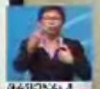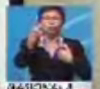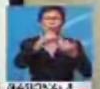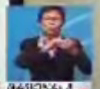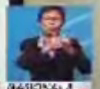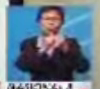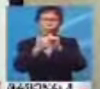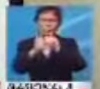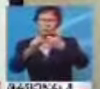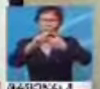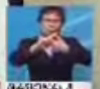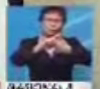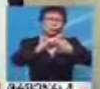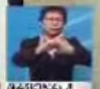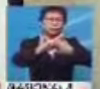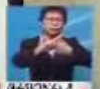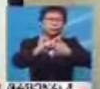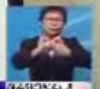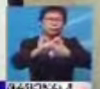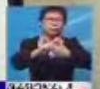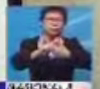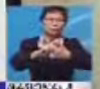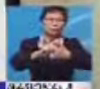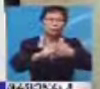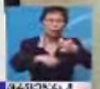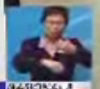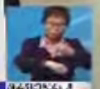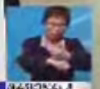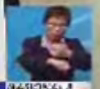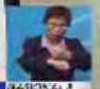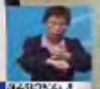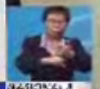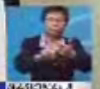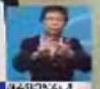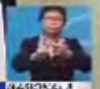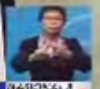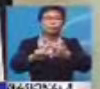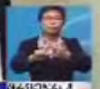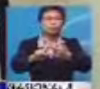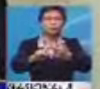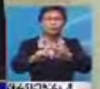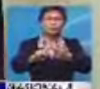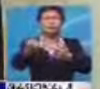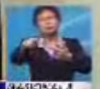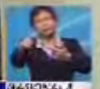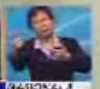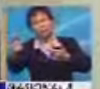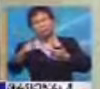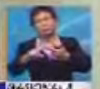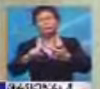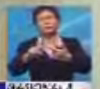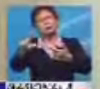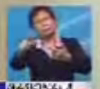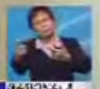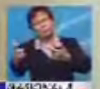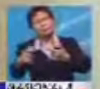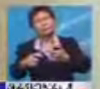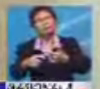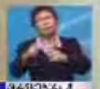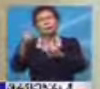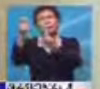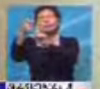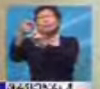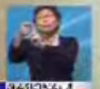sukannya, satunya ialah bola sepak dan yang satu lagi ialah bola